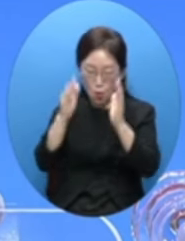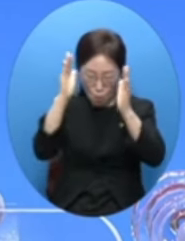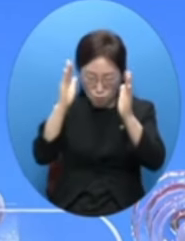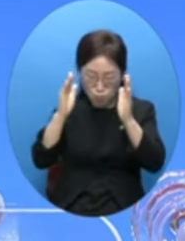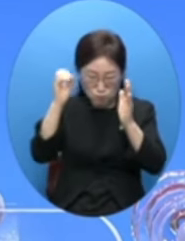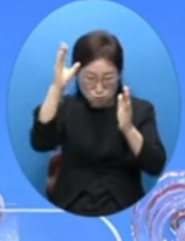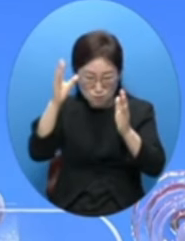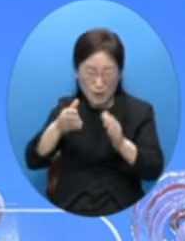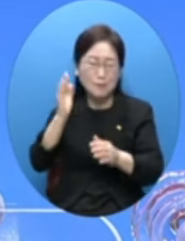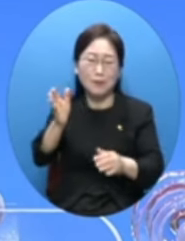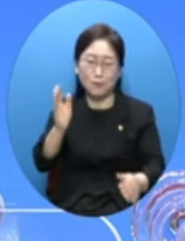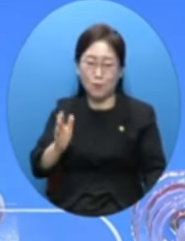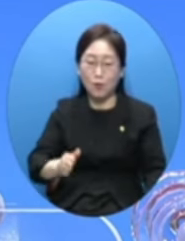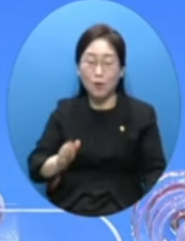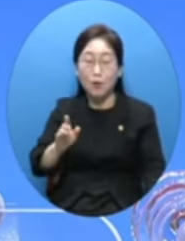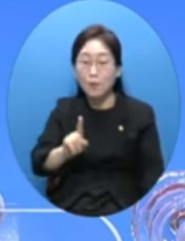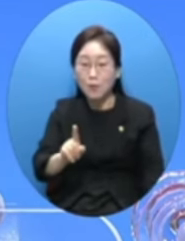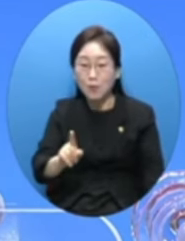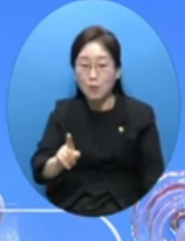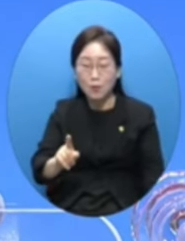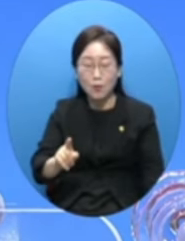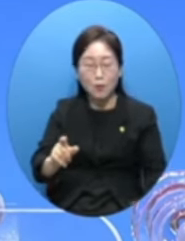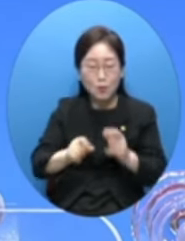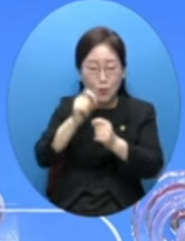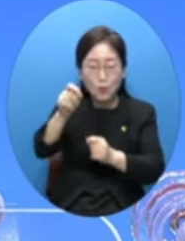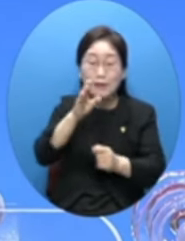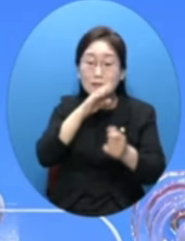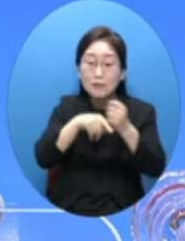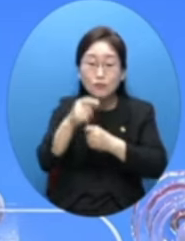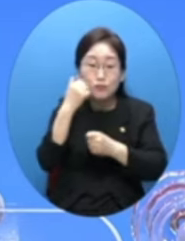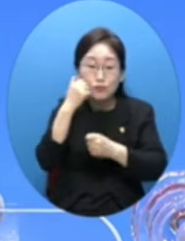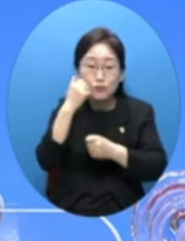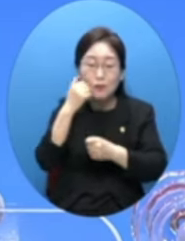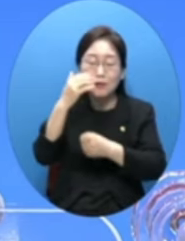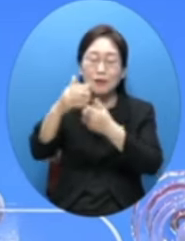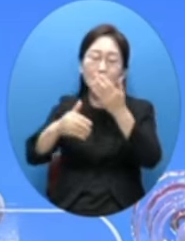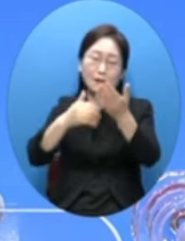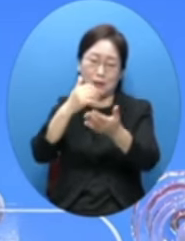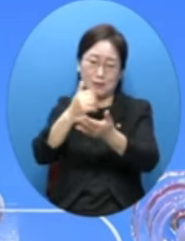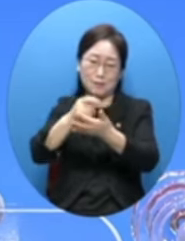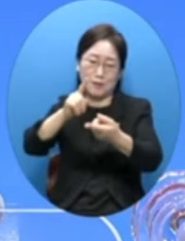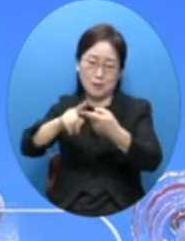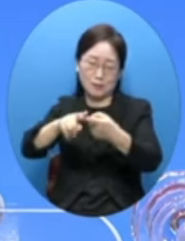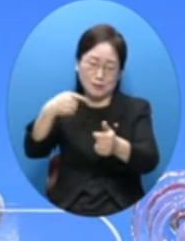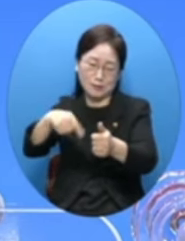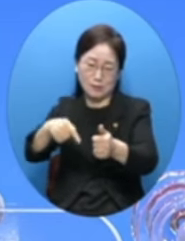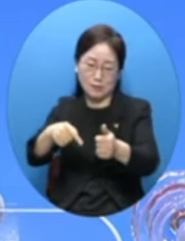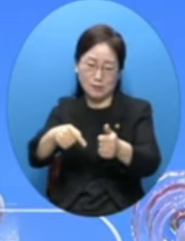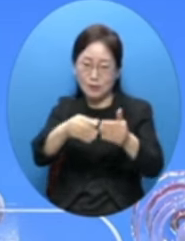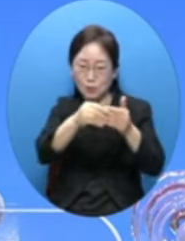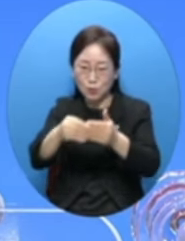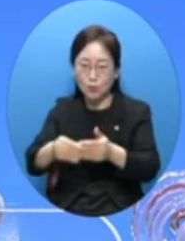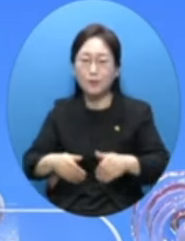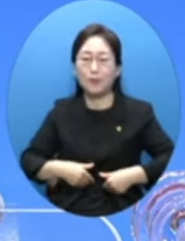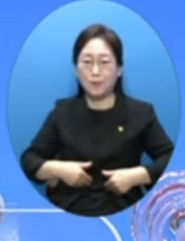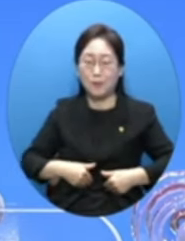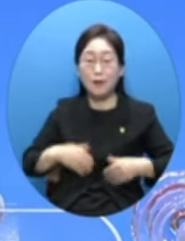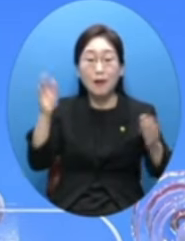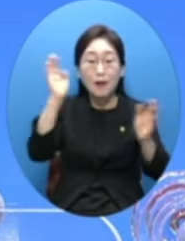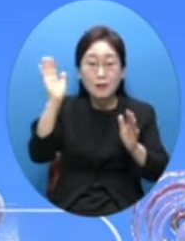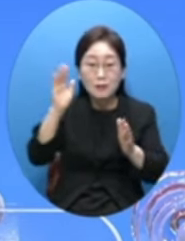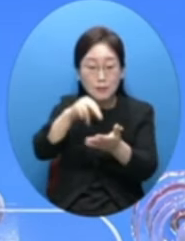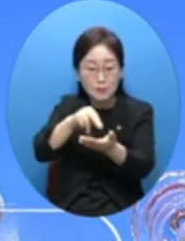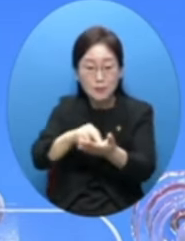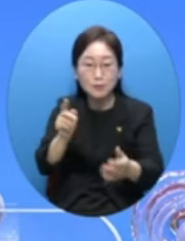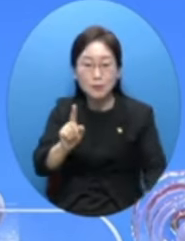영원한 진리를 가르쳐서 그 학생들이 천국 소망을 가질 수 있도록 길을 인도해 줘야 되는 것입니다. 학생은 학생의